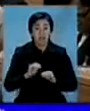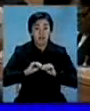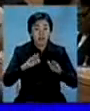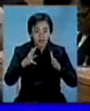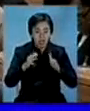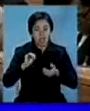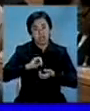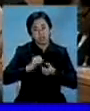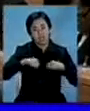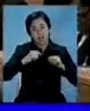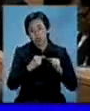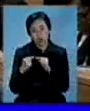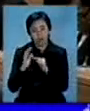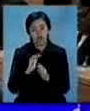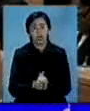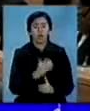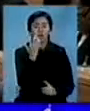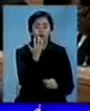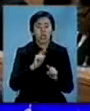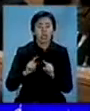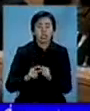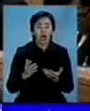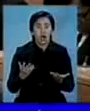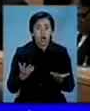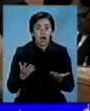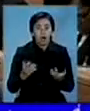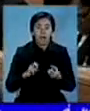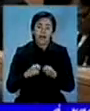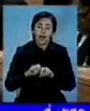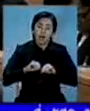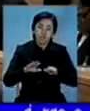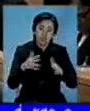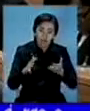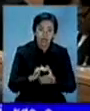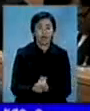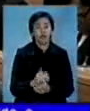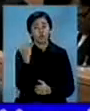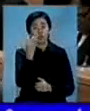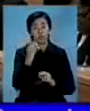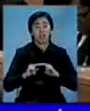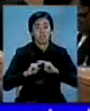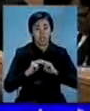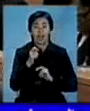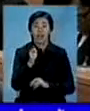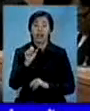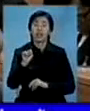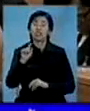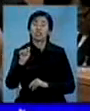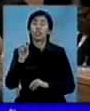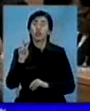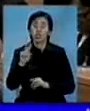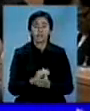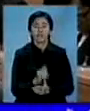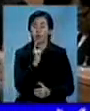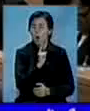ไม่ต่อสัญญาทีวีทุกช่องก็นิ่งหมดแล้วครับแล้วทีวีเอกชน ASTVด่